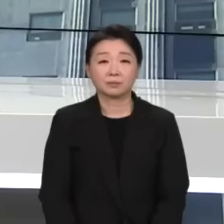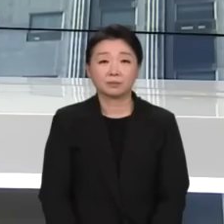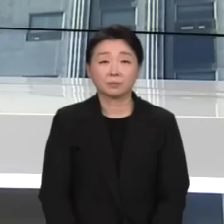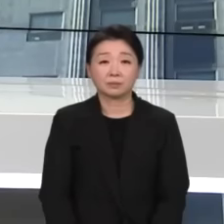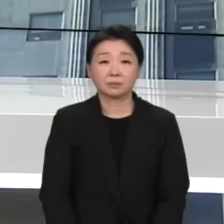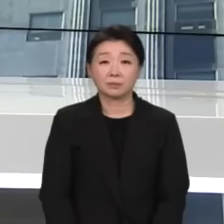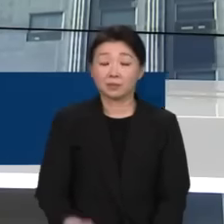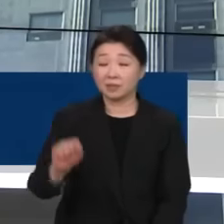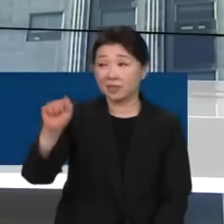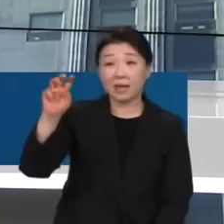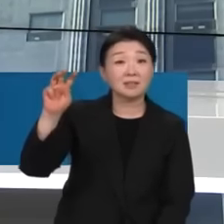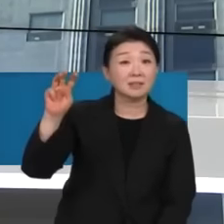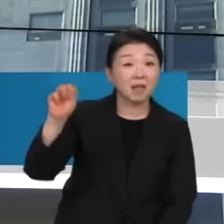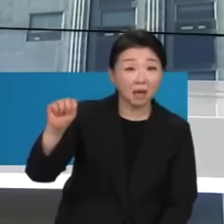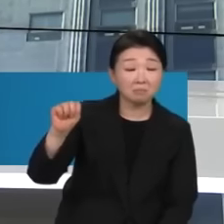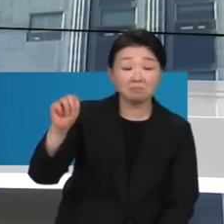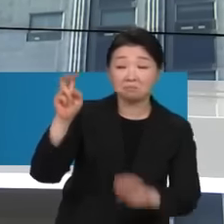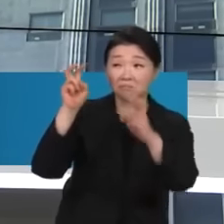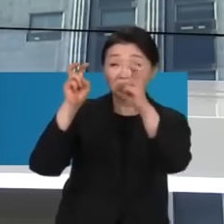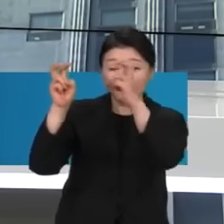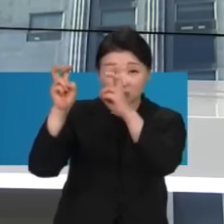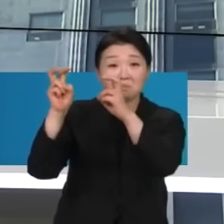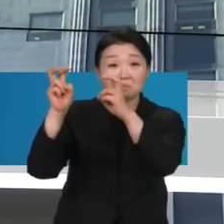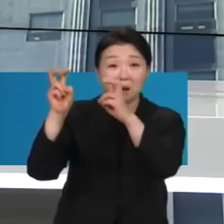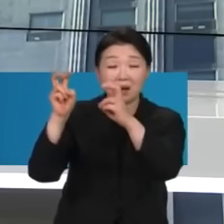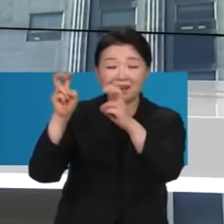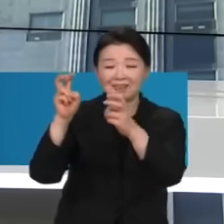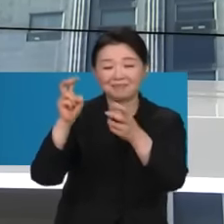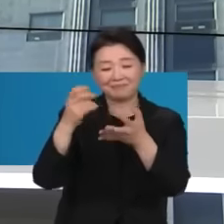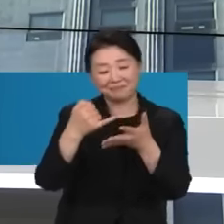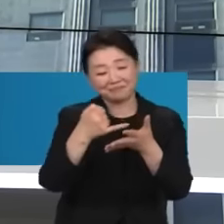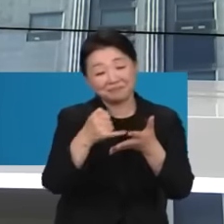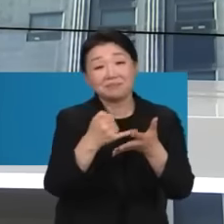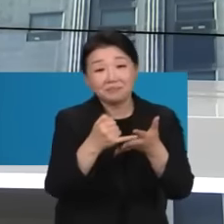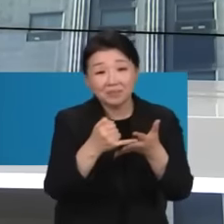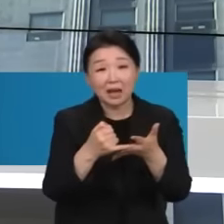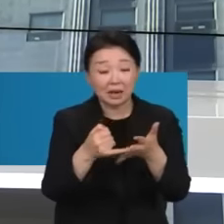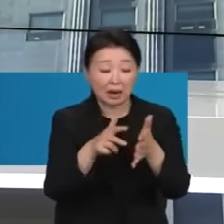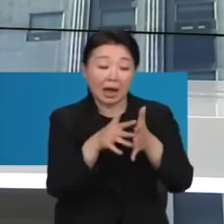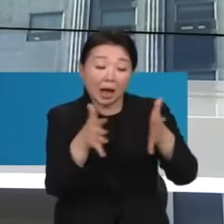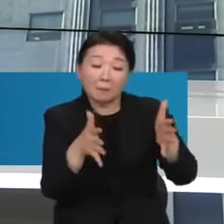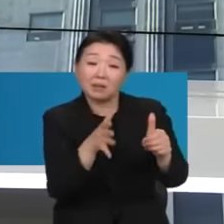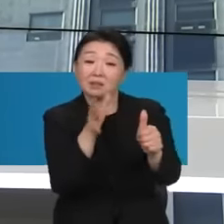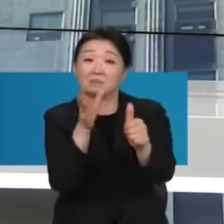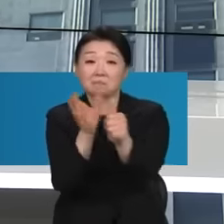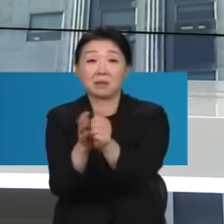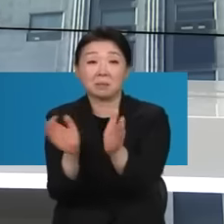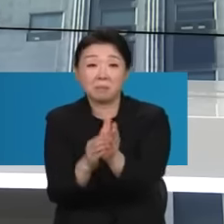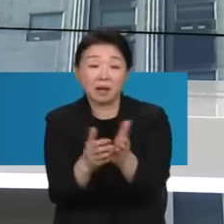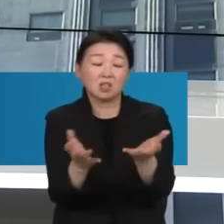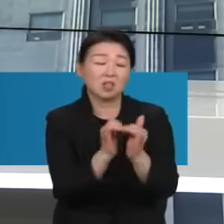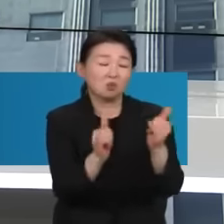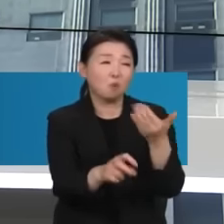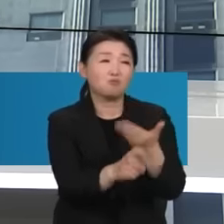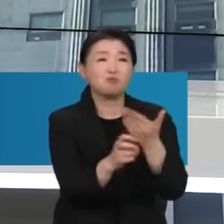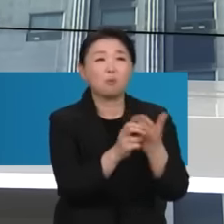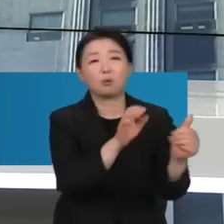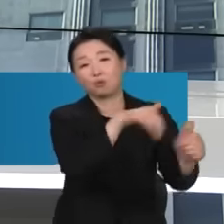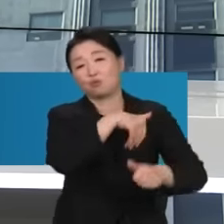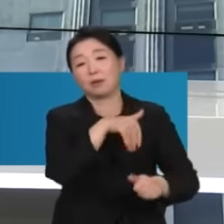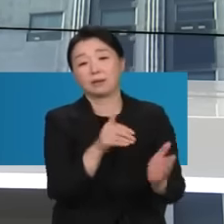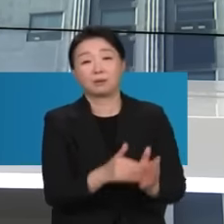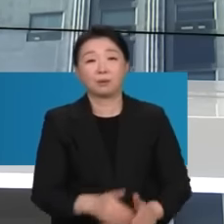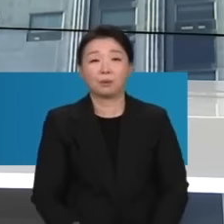이뿐 아니라 SM그룹은 회장 딸이 맡은 문제의 아파트 사업을 위해 직원들을 위법하게 동원했다는 의혹도